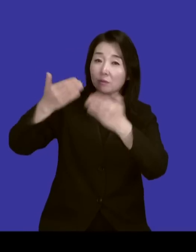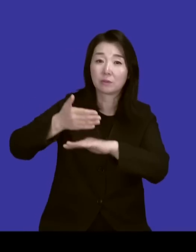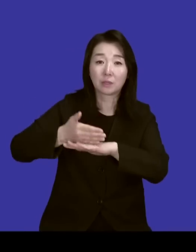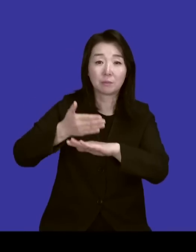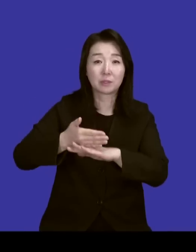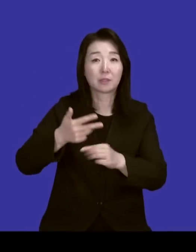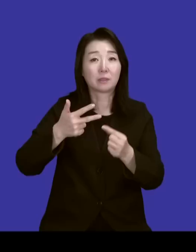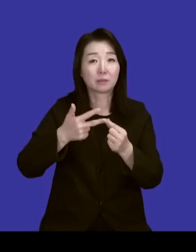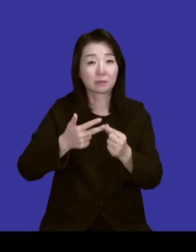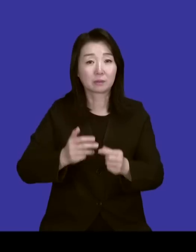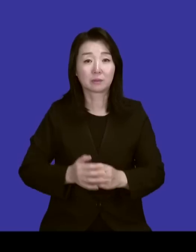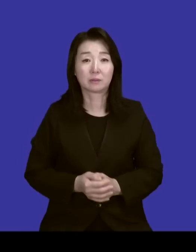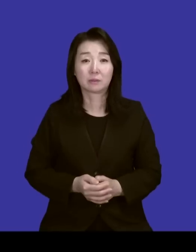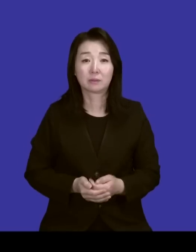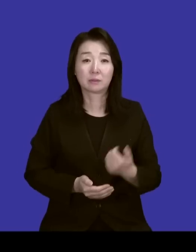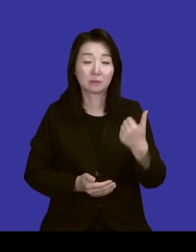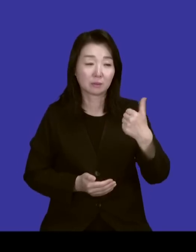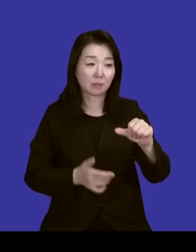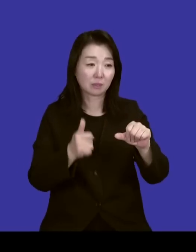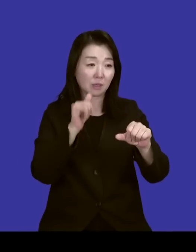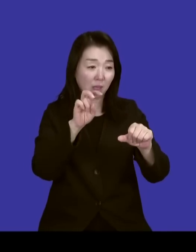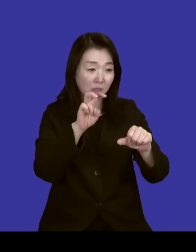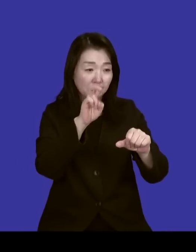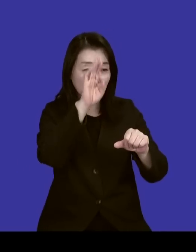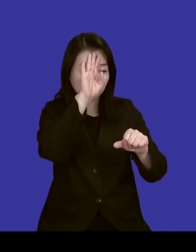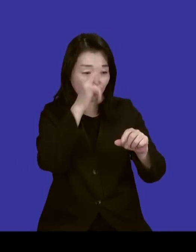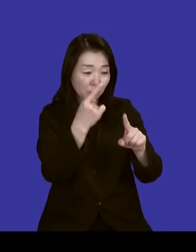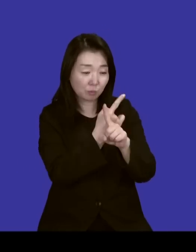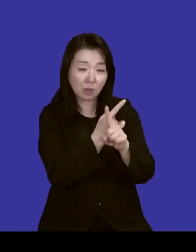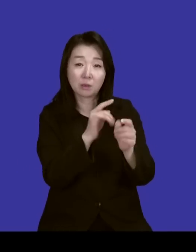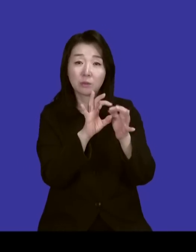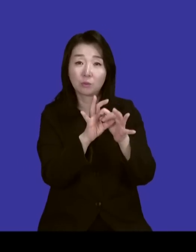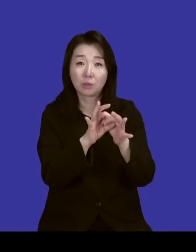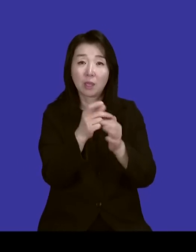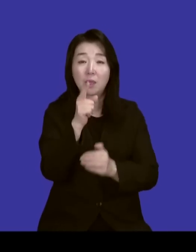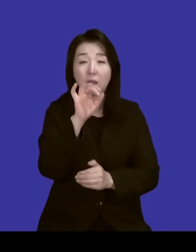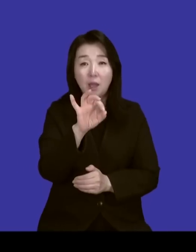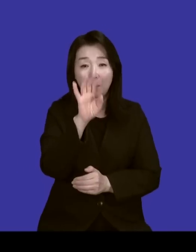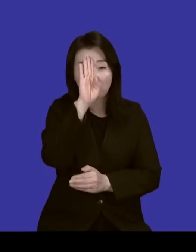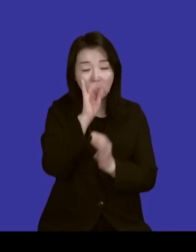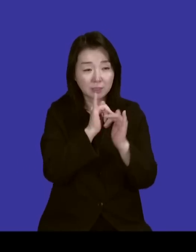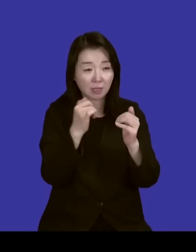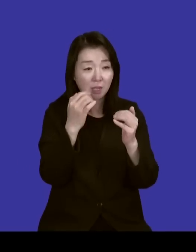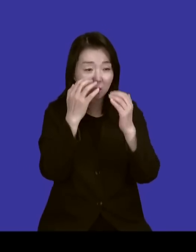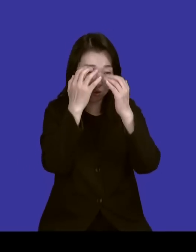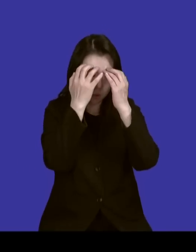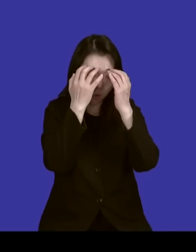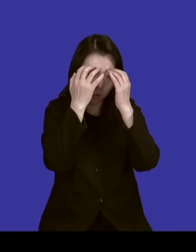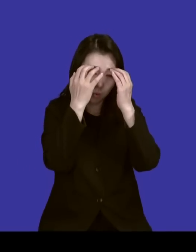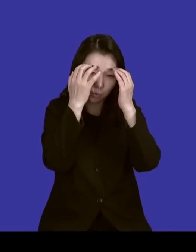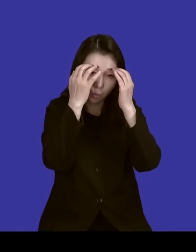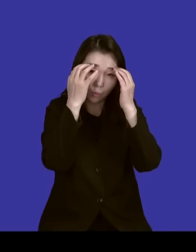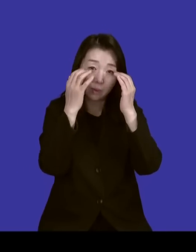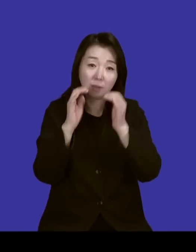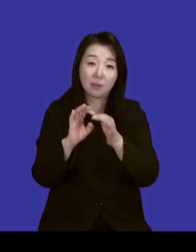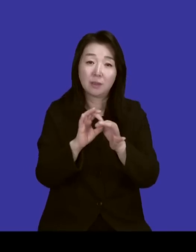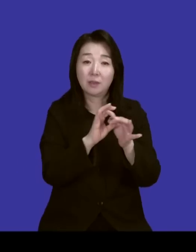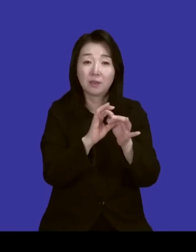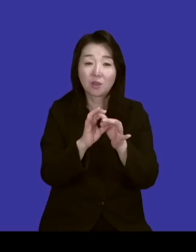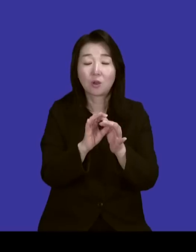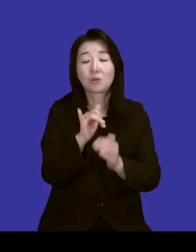일곱 번째, 아들의 암 투병을 통해 수많은 암 환자의 고통과 연대하게 된 것